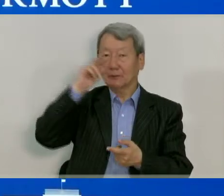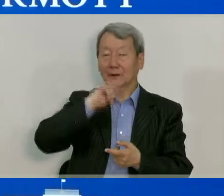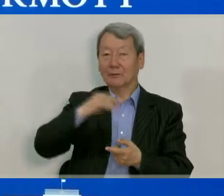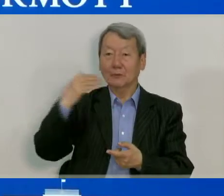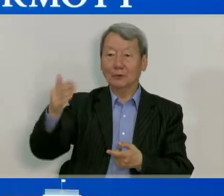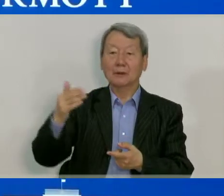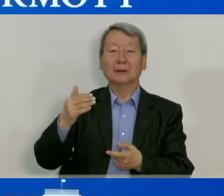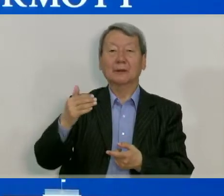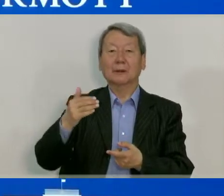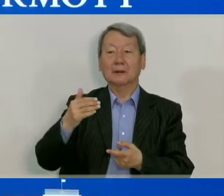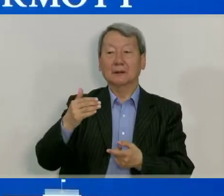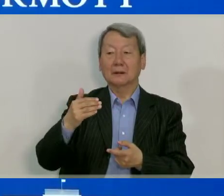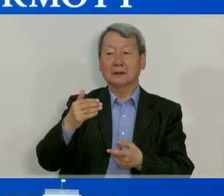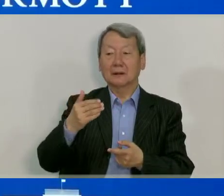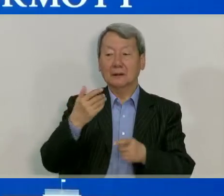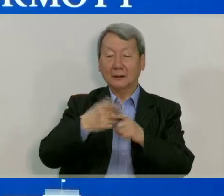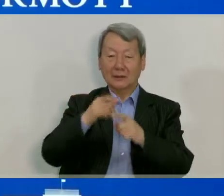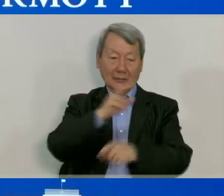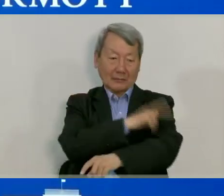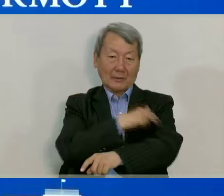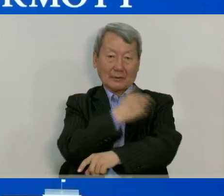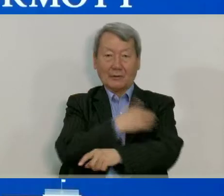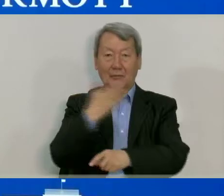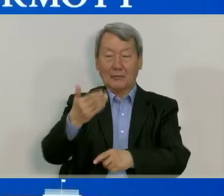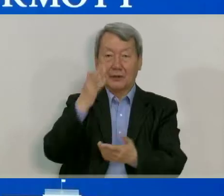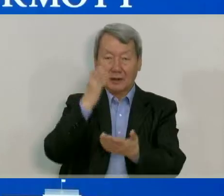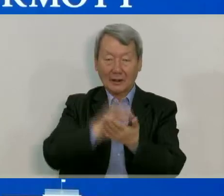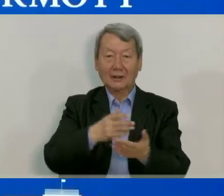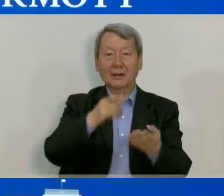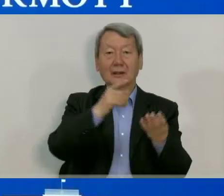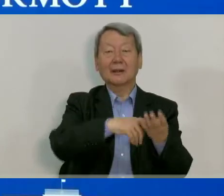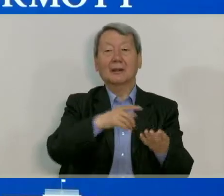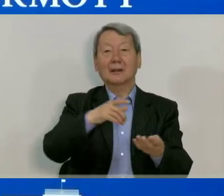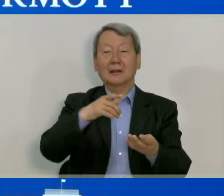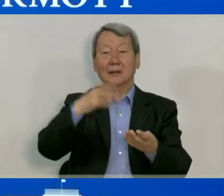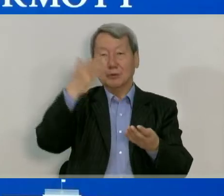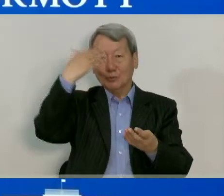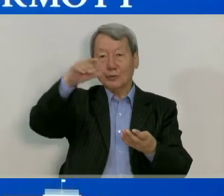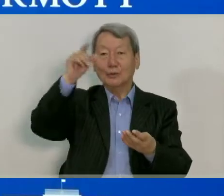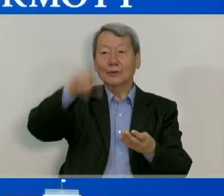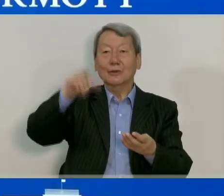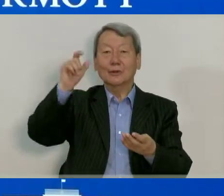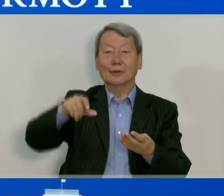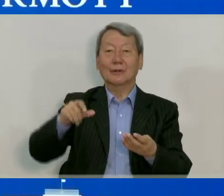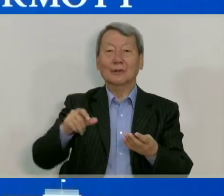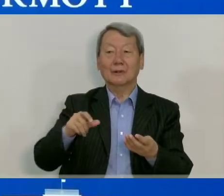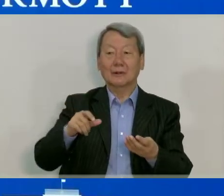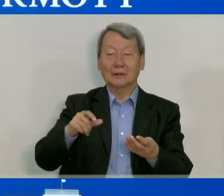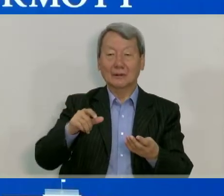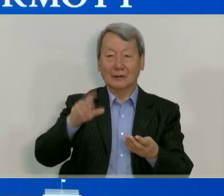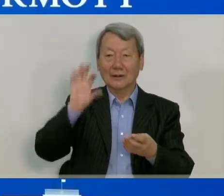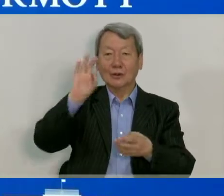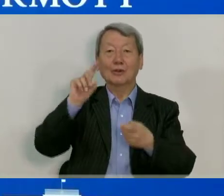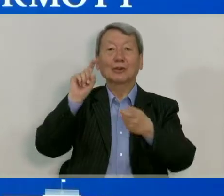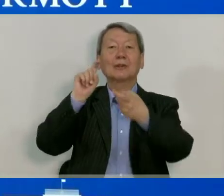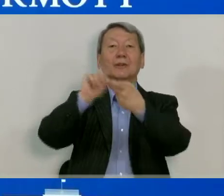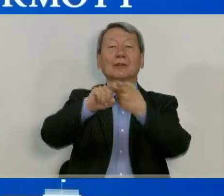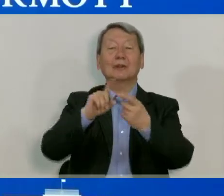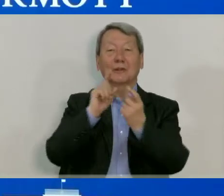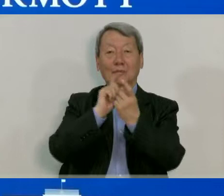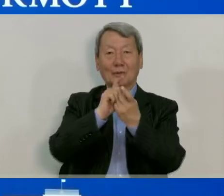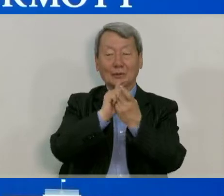боюнча да алсак, бул медиктер болуп калып атат, же болбосо башка жанакындай COVID-19 менен